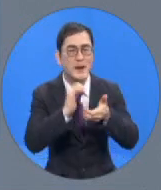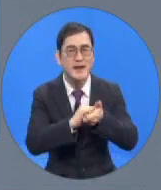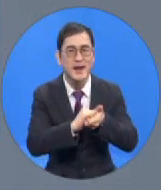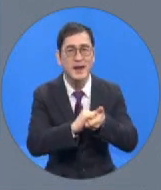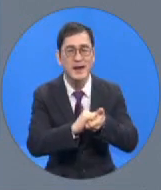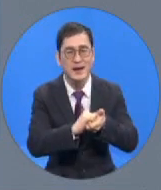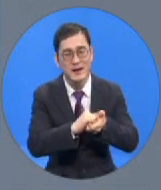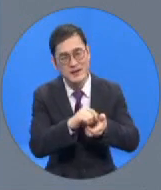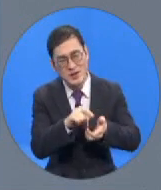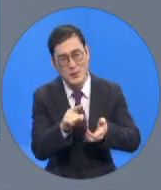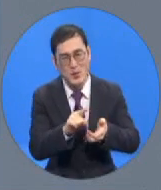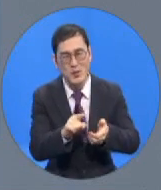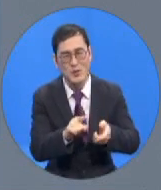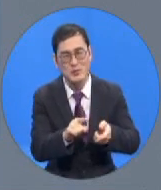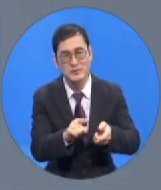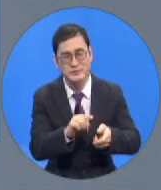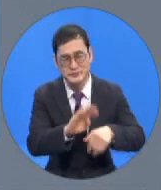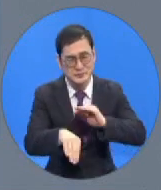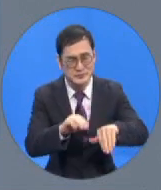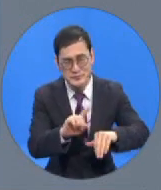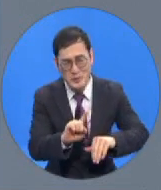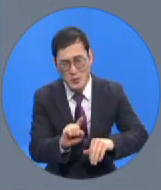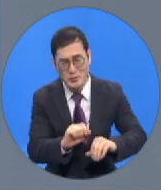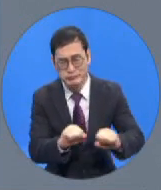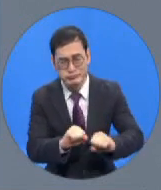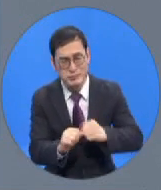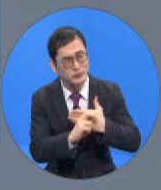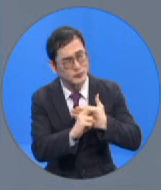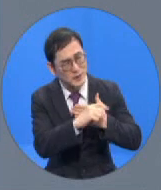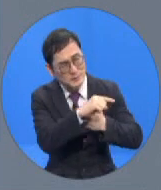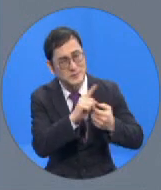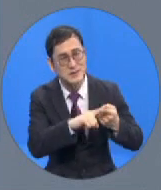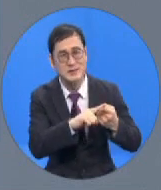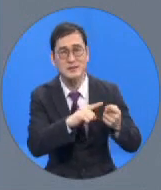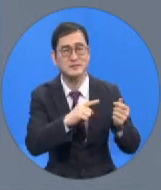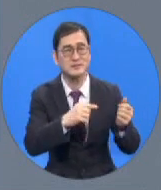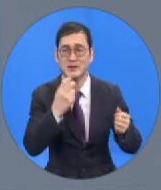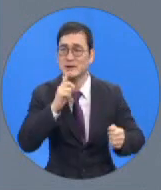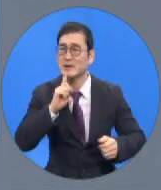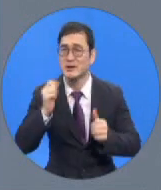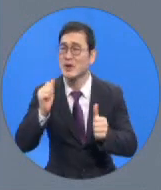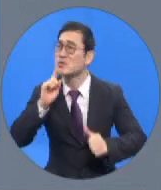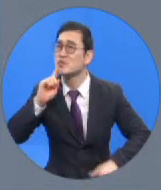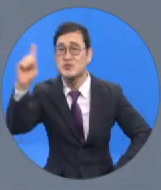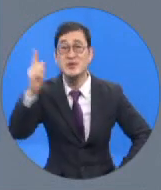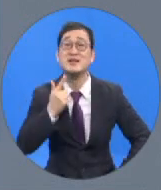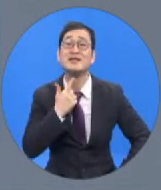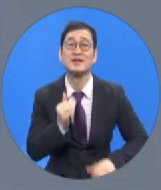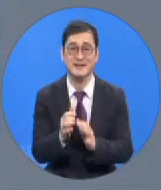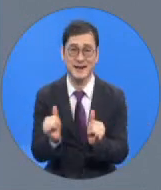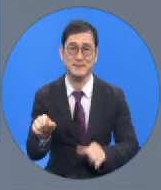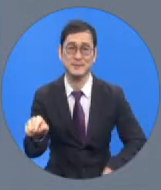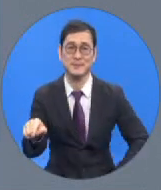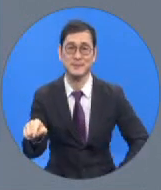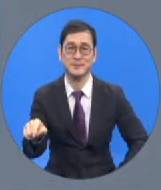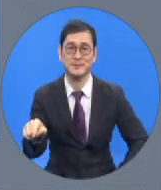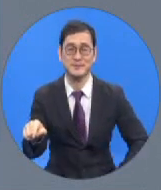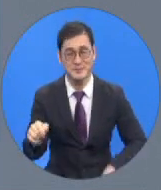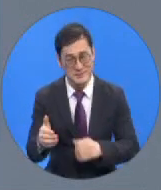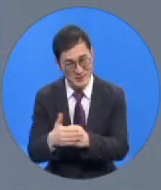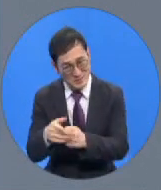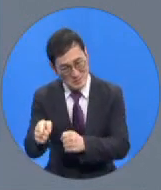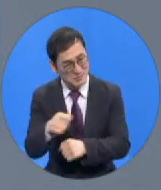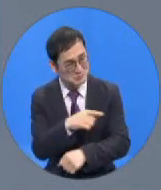공소를 담당하고 있는 그런 검사입니다. 그래서 이 사건을 결국 대검 형사부가 아닌 반부패 강력부에서